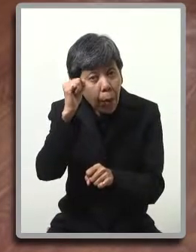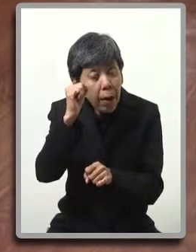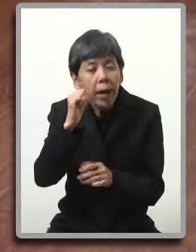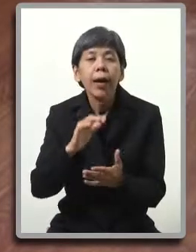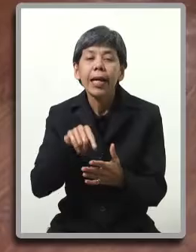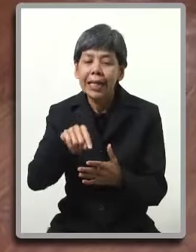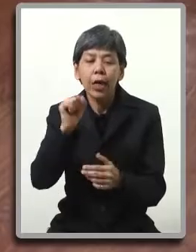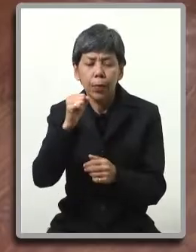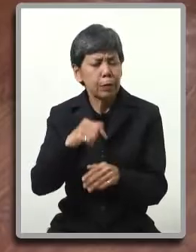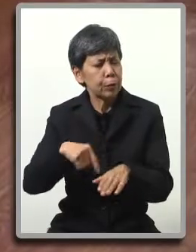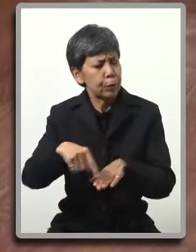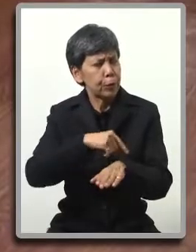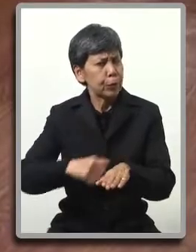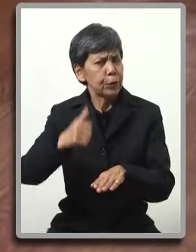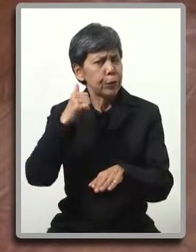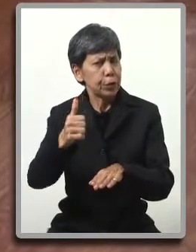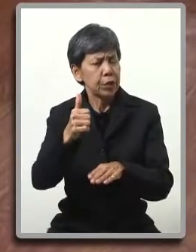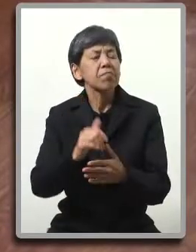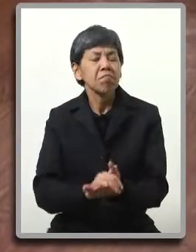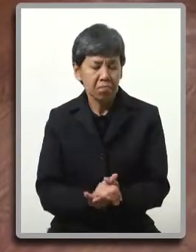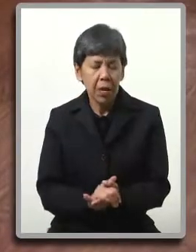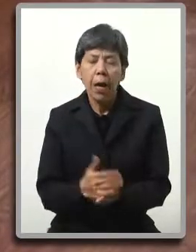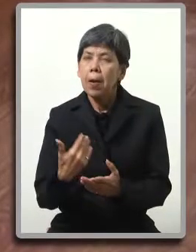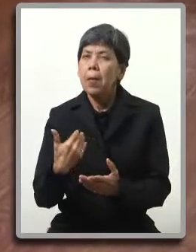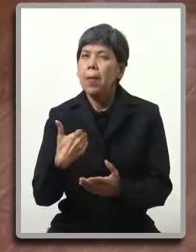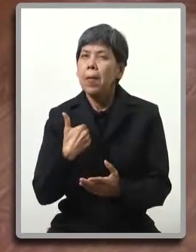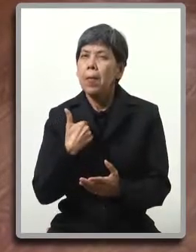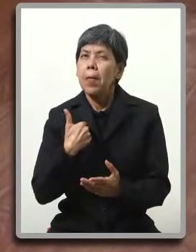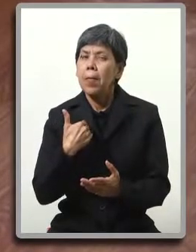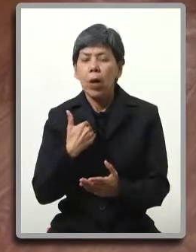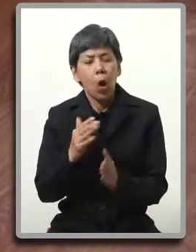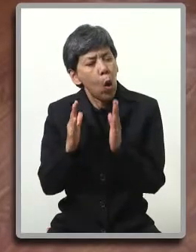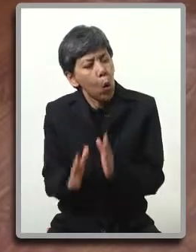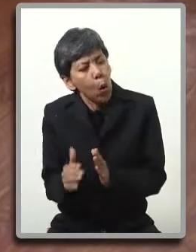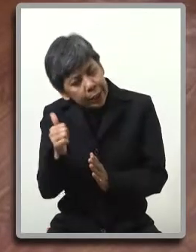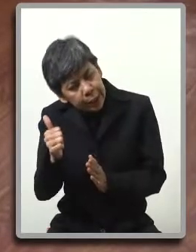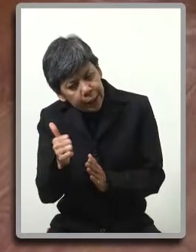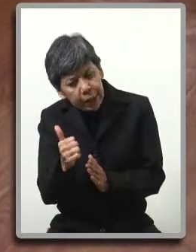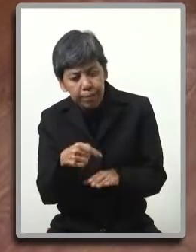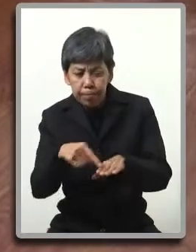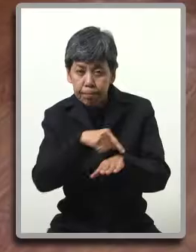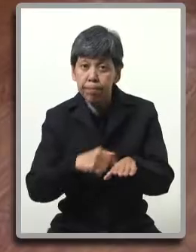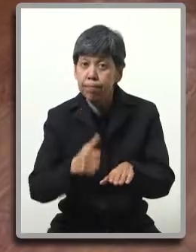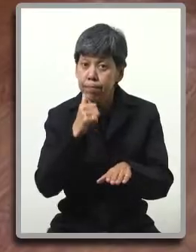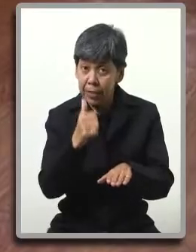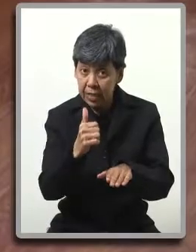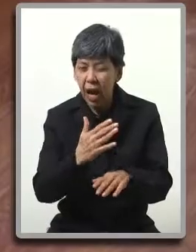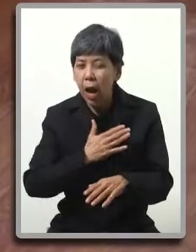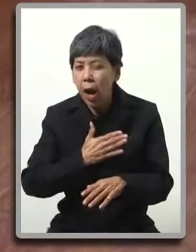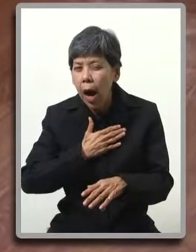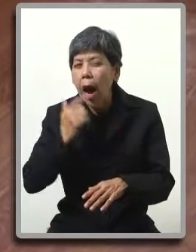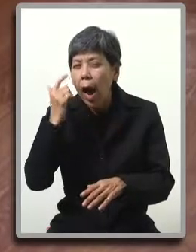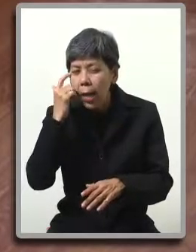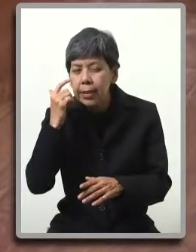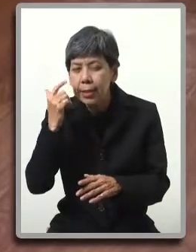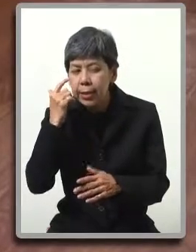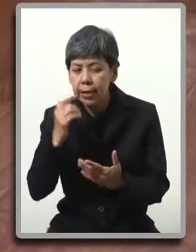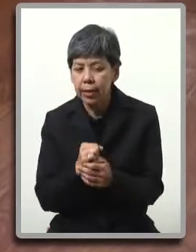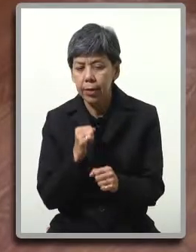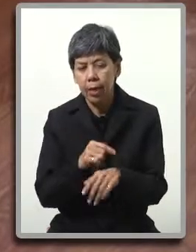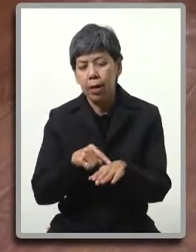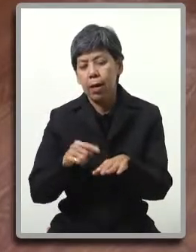ฟีดเดอร์ที่มีคุณภาพดีๆมีซอฟต์แวร์ดีๆมีฮาร์ดแวร์ดีๆผมว่าคนจะ